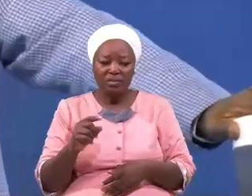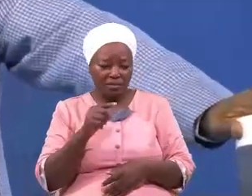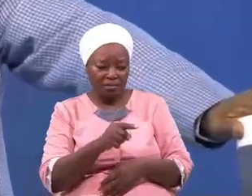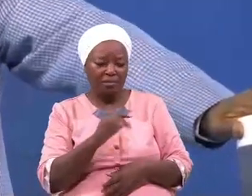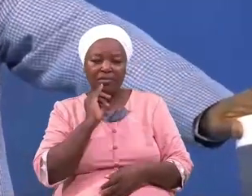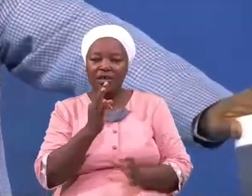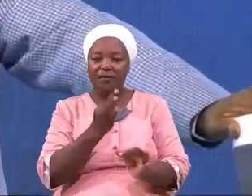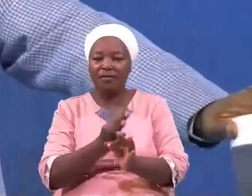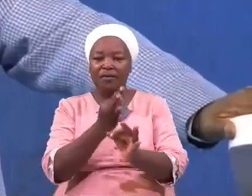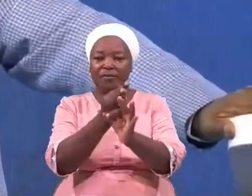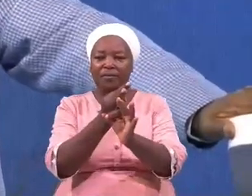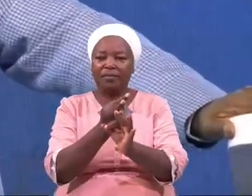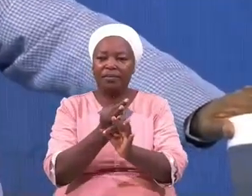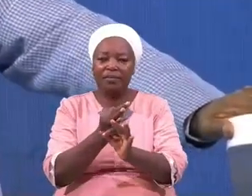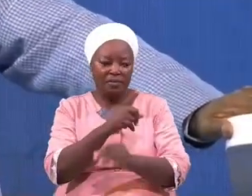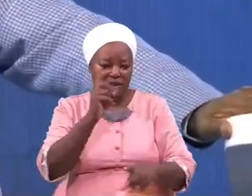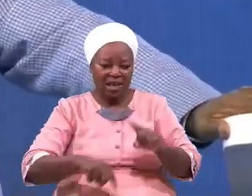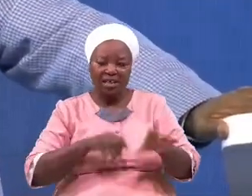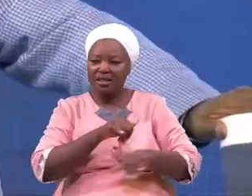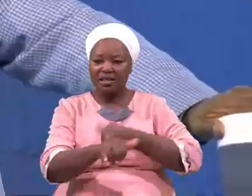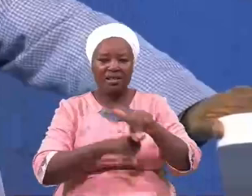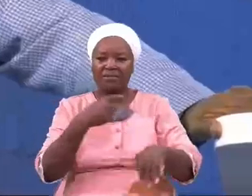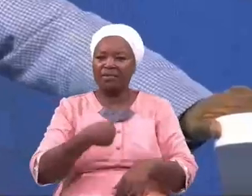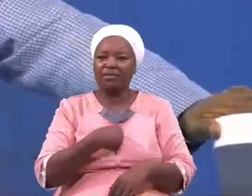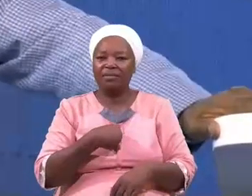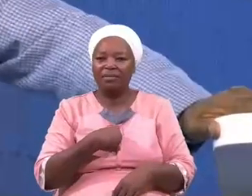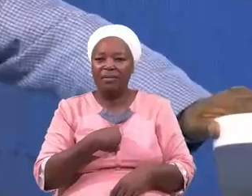Mais il est fidèle. Il ne peut pas me séduire.